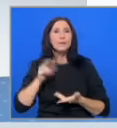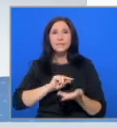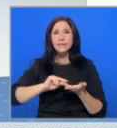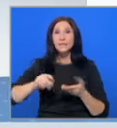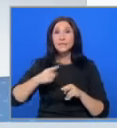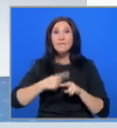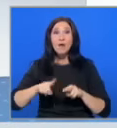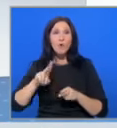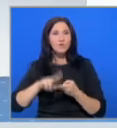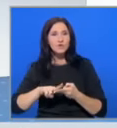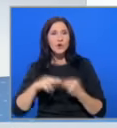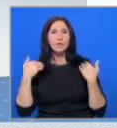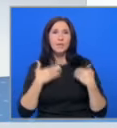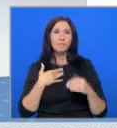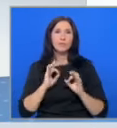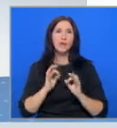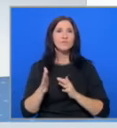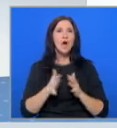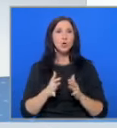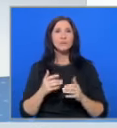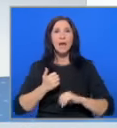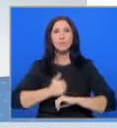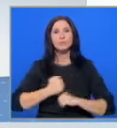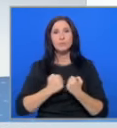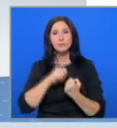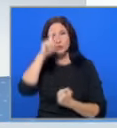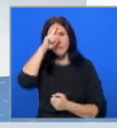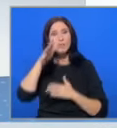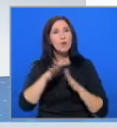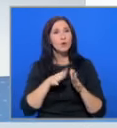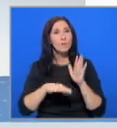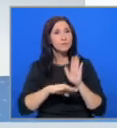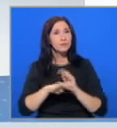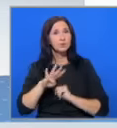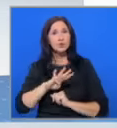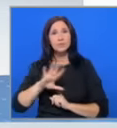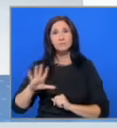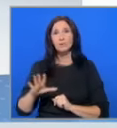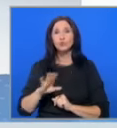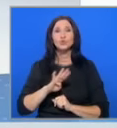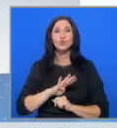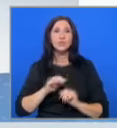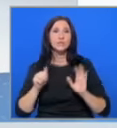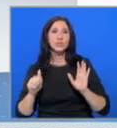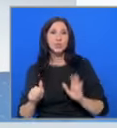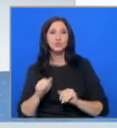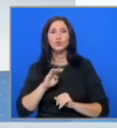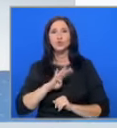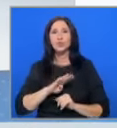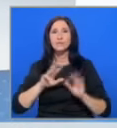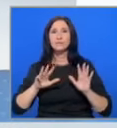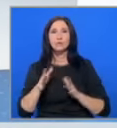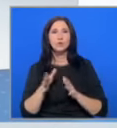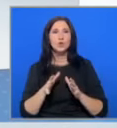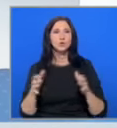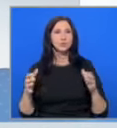Ивайло Вълчев е кандидат на Има такъв народ за кметското място в София. Народен представител в 45-то, 46-то и